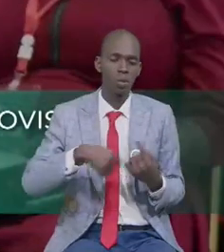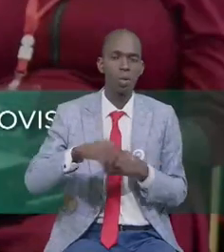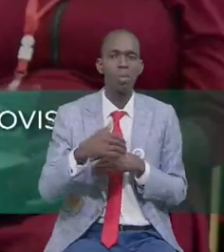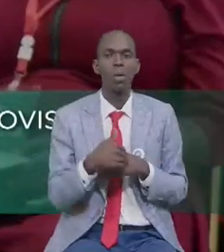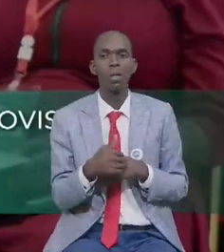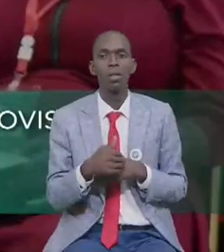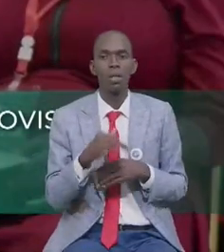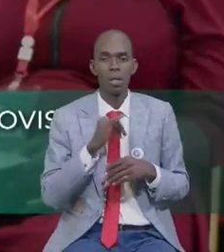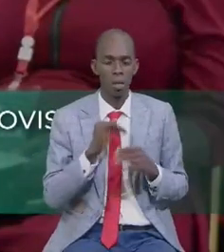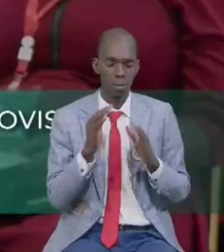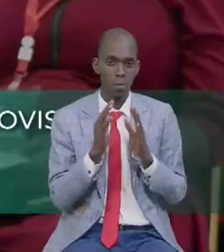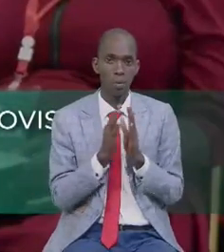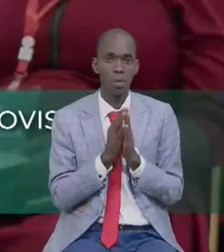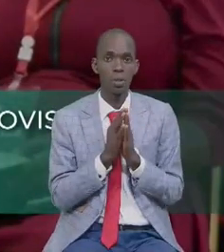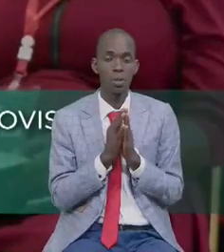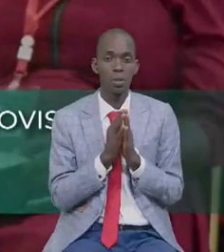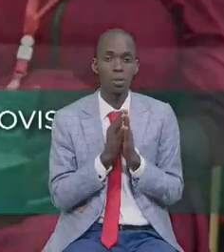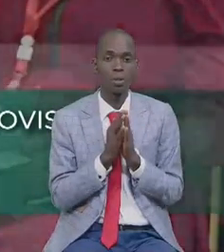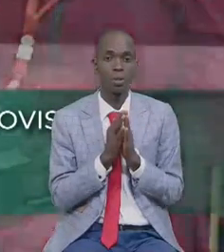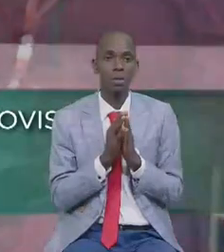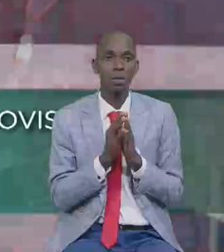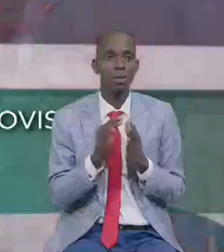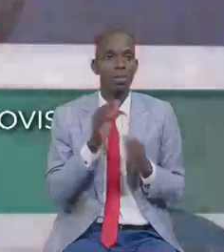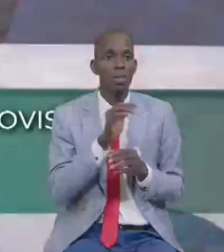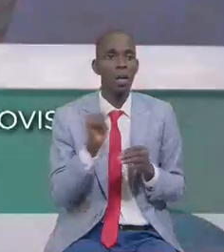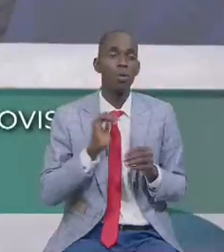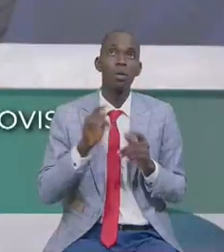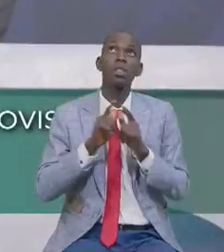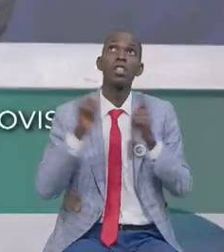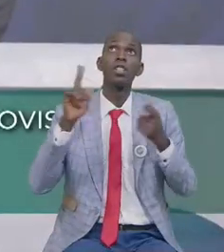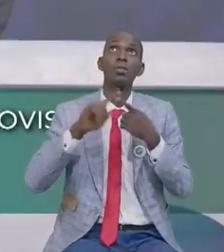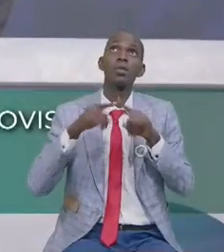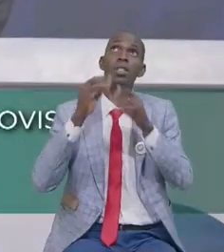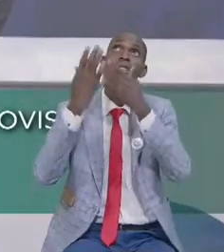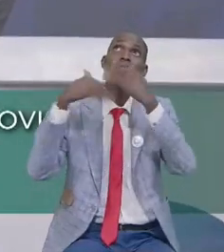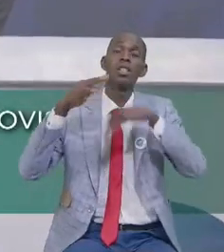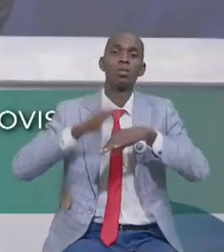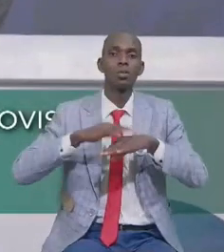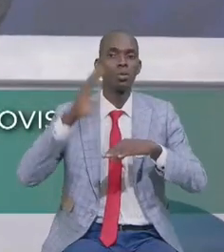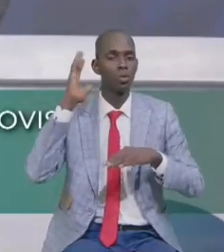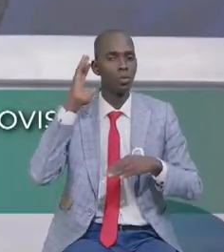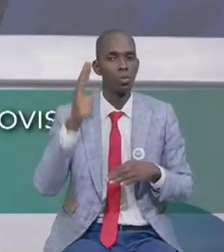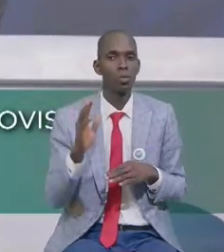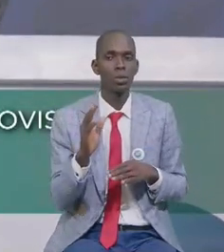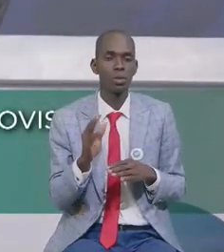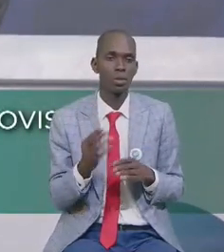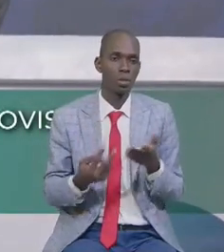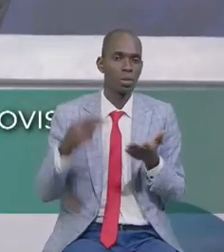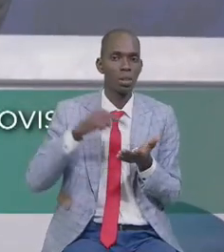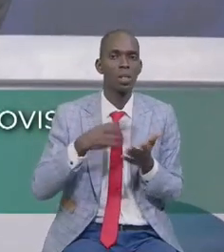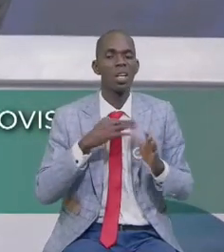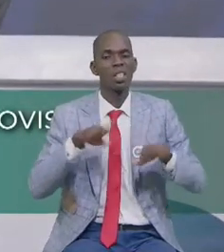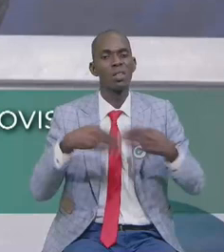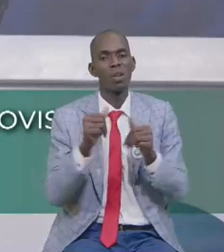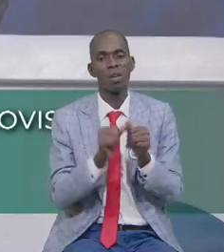arrière. Notre grand ami au ciel, il se lèvera du trône et vous donnera tout ce